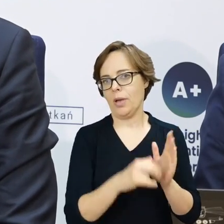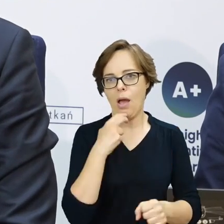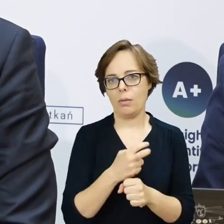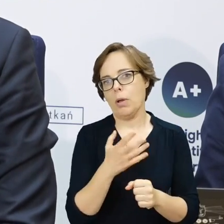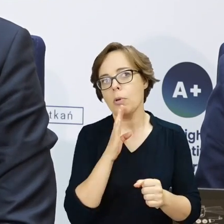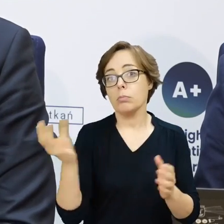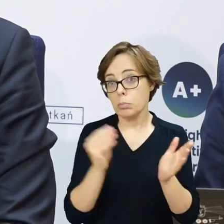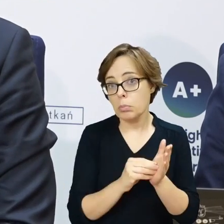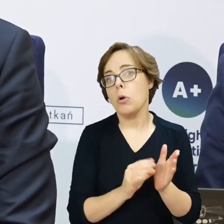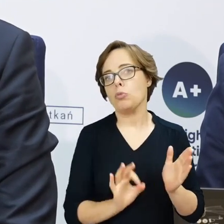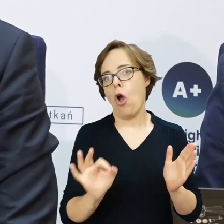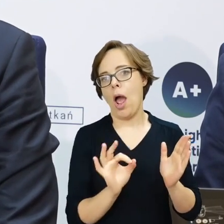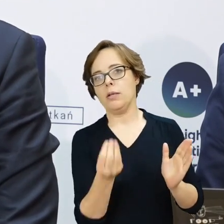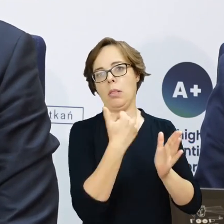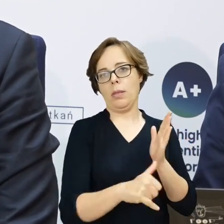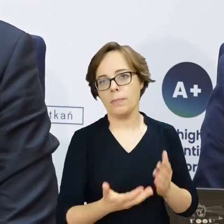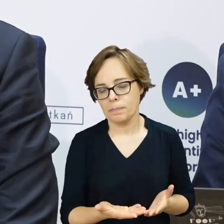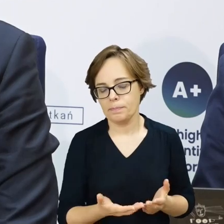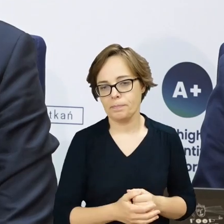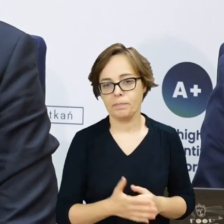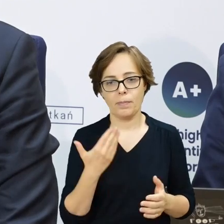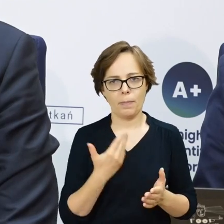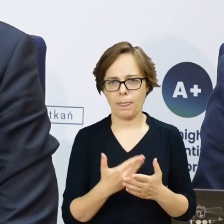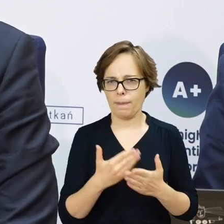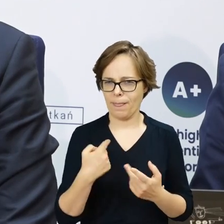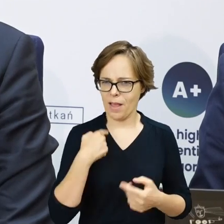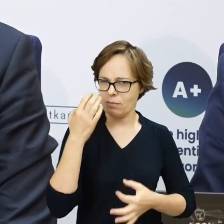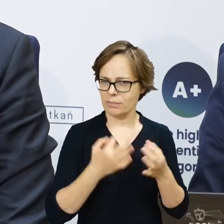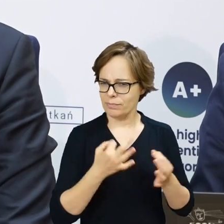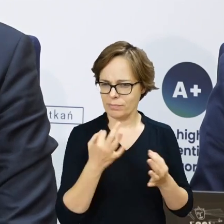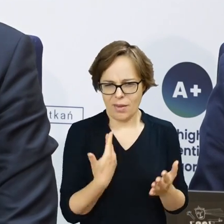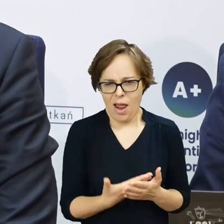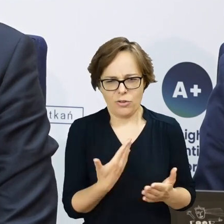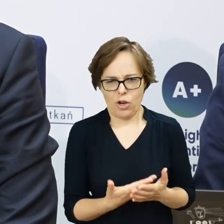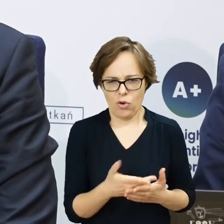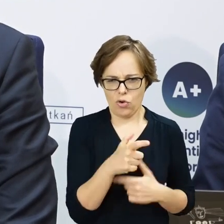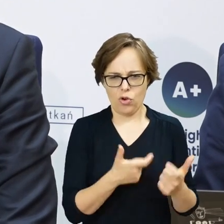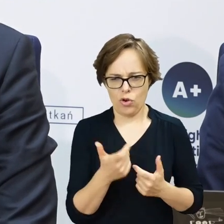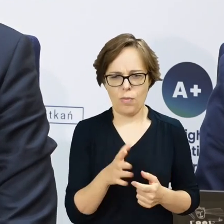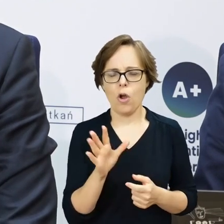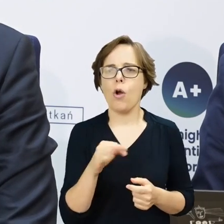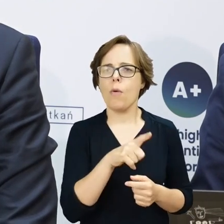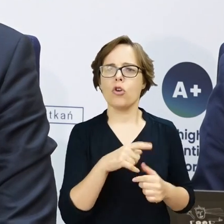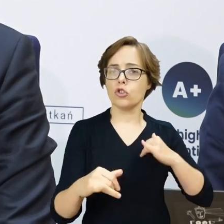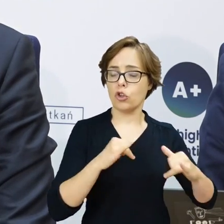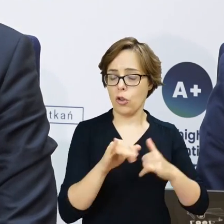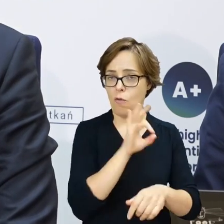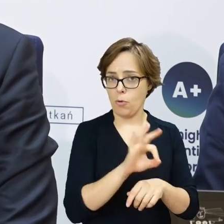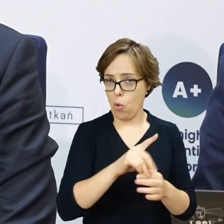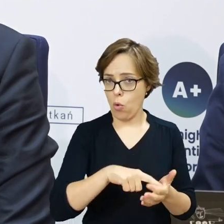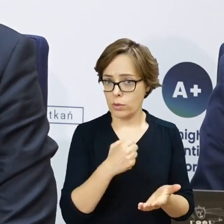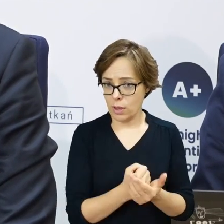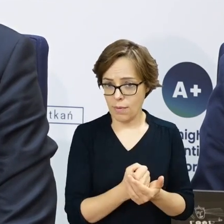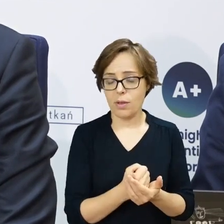w wątpliwość, jakie racje stały za tym, ponieważ w rządowym projekcie ustawy jest raptem